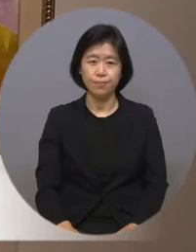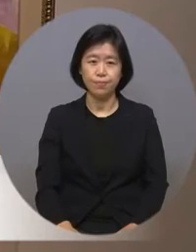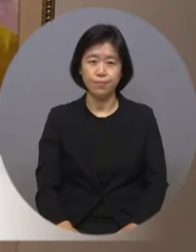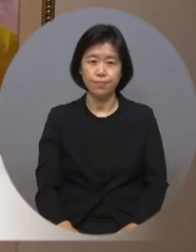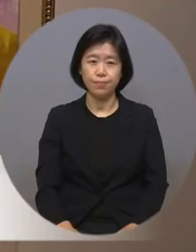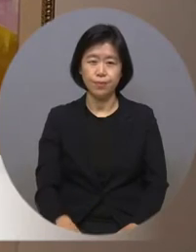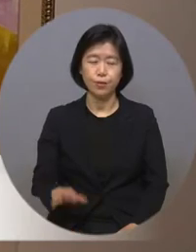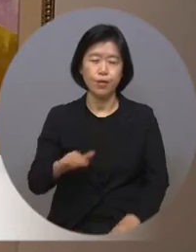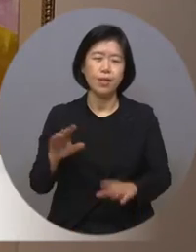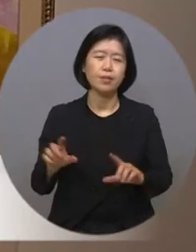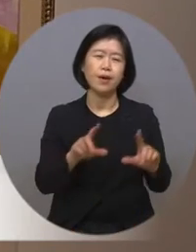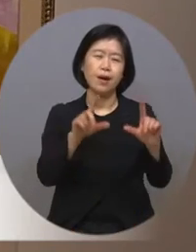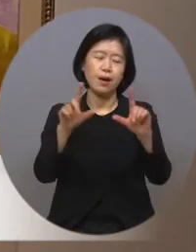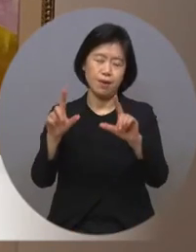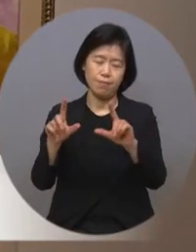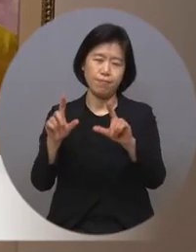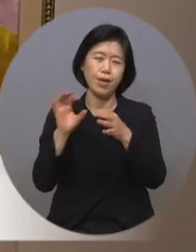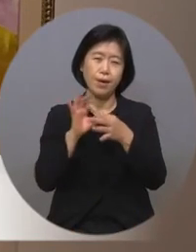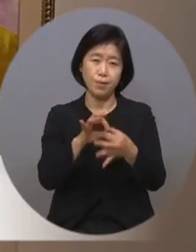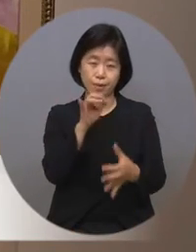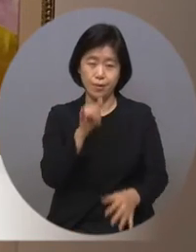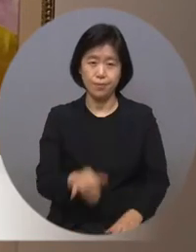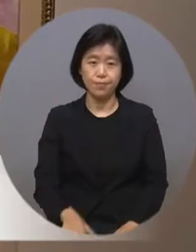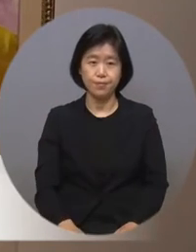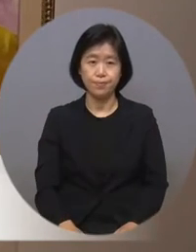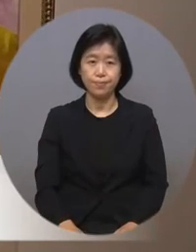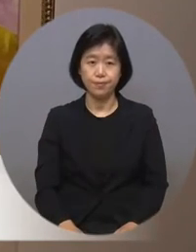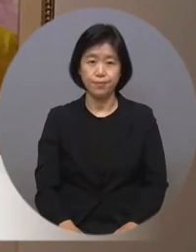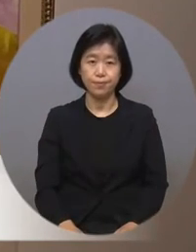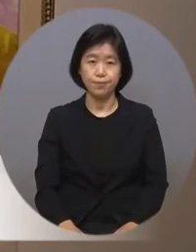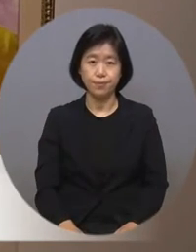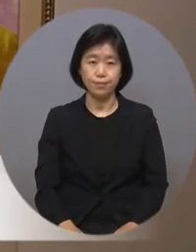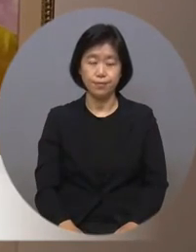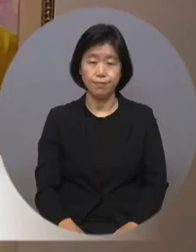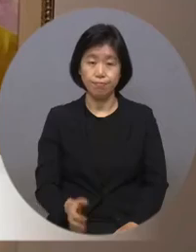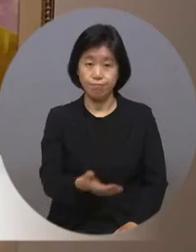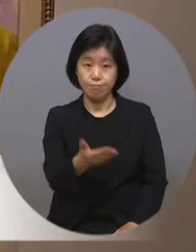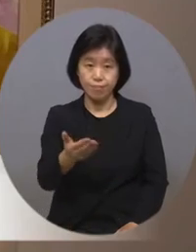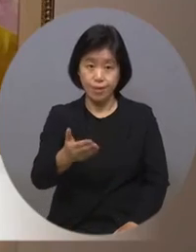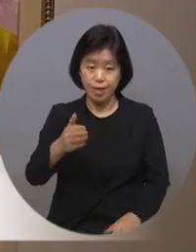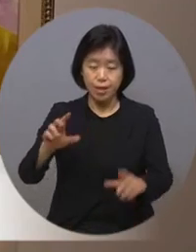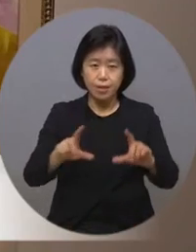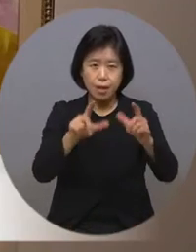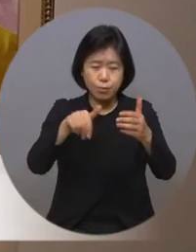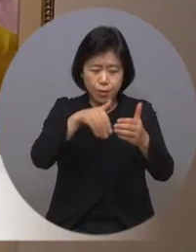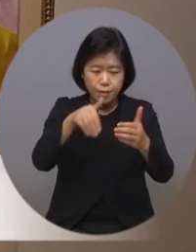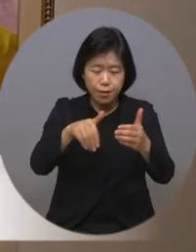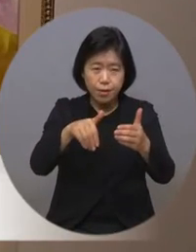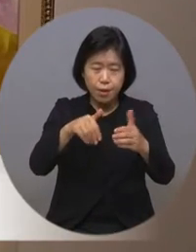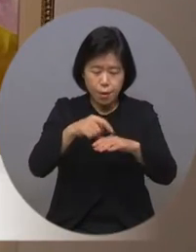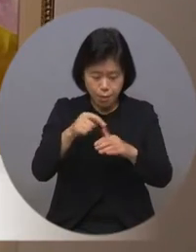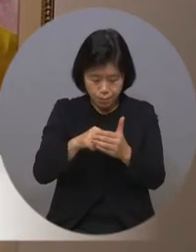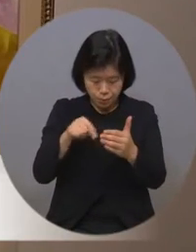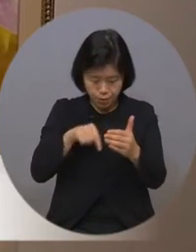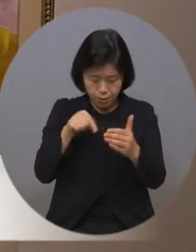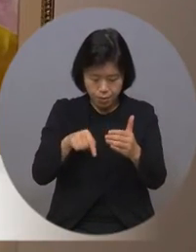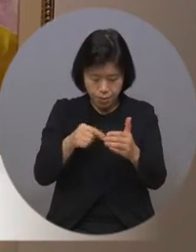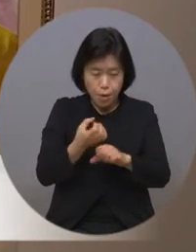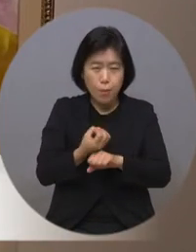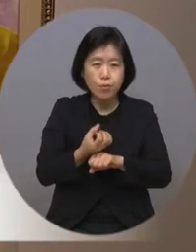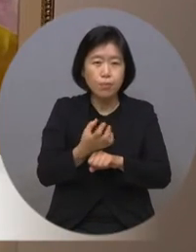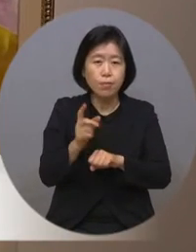것이 우리의 삶의 연속이라는 생각이 듭니다. 그 삶 속에서 마음 안에서 희망이라는 보석을